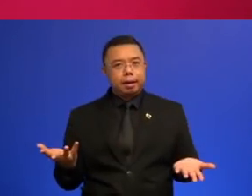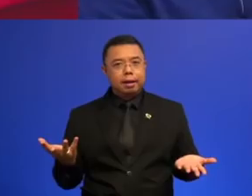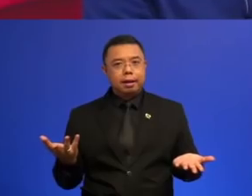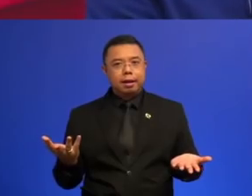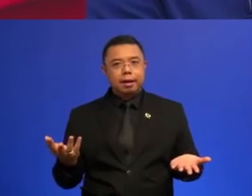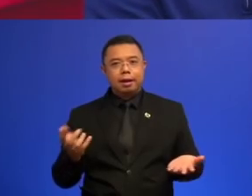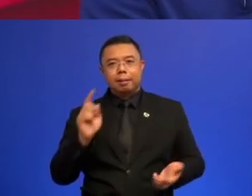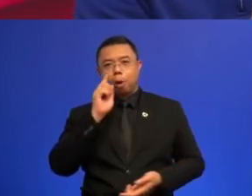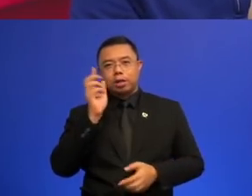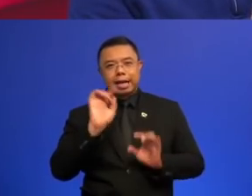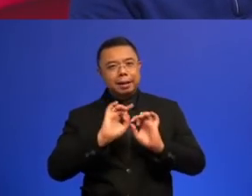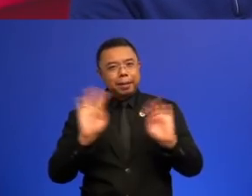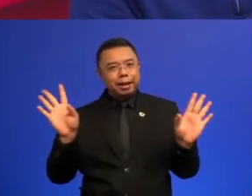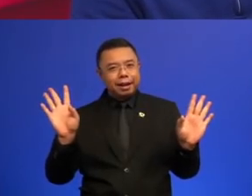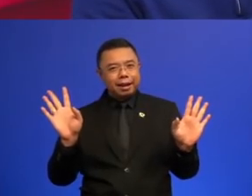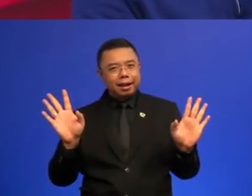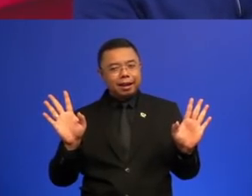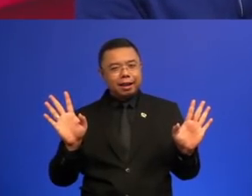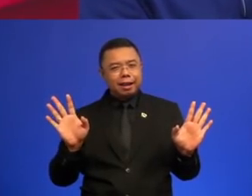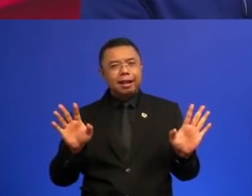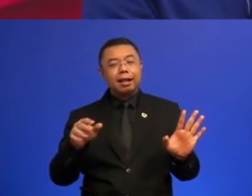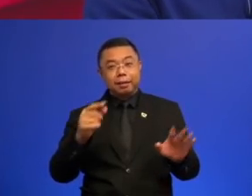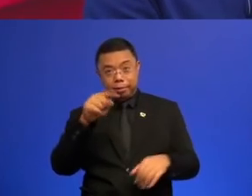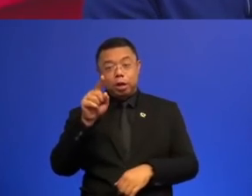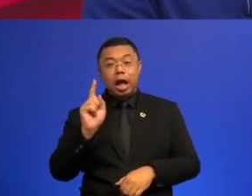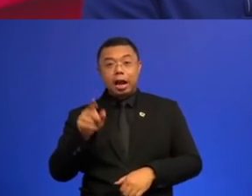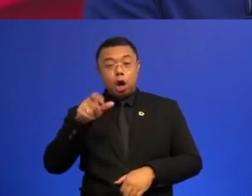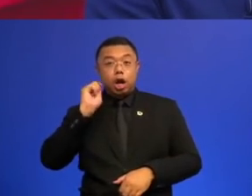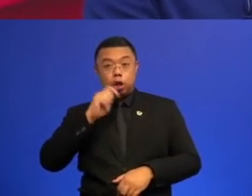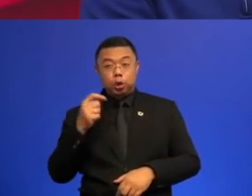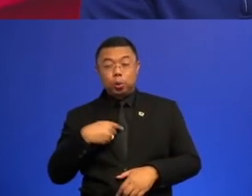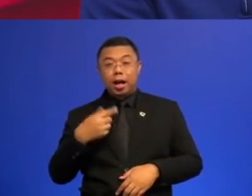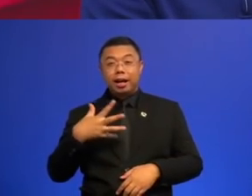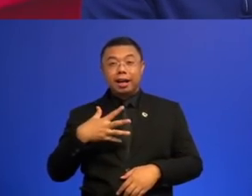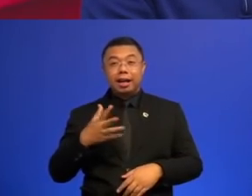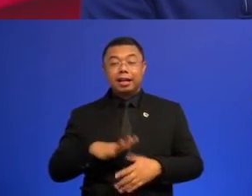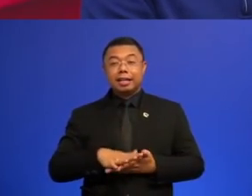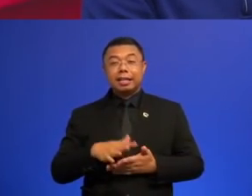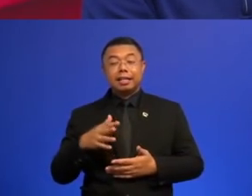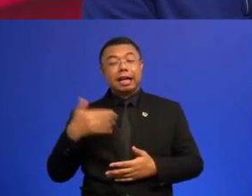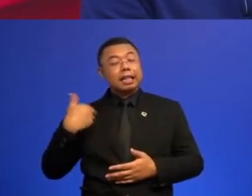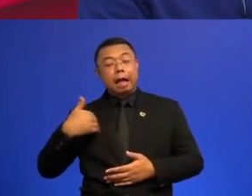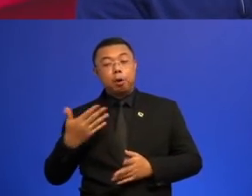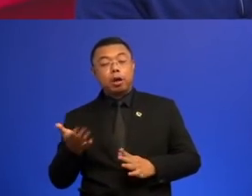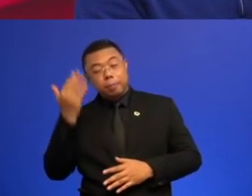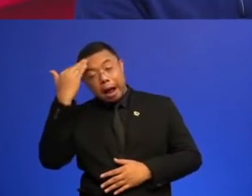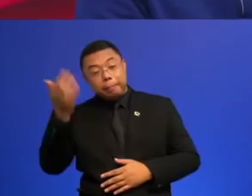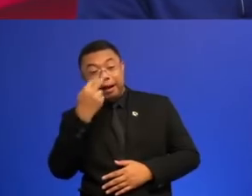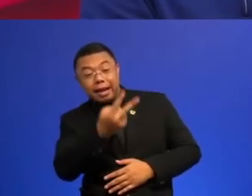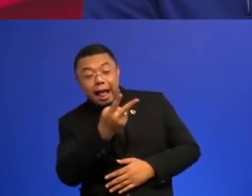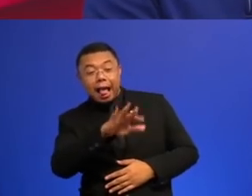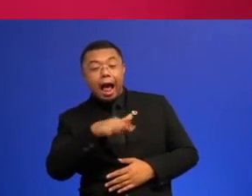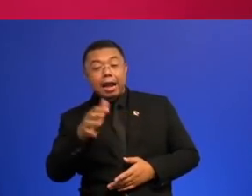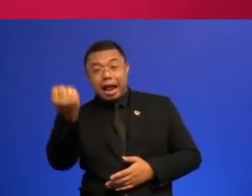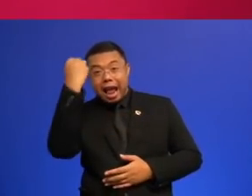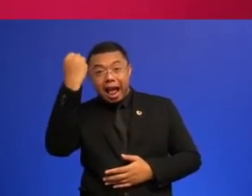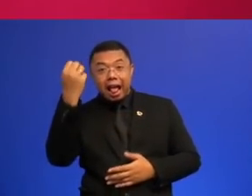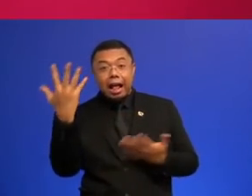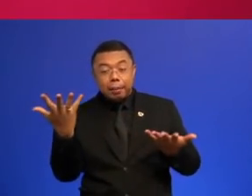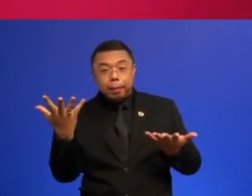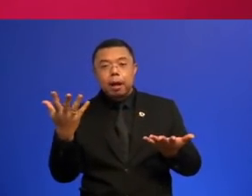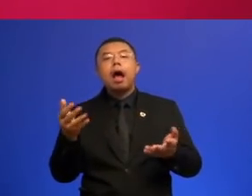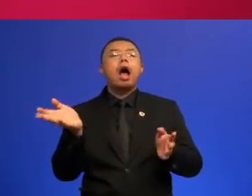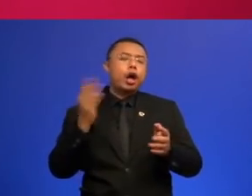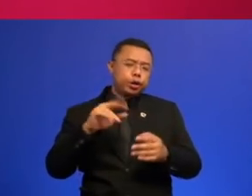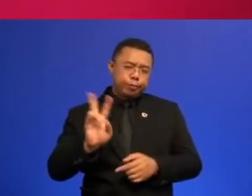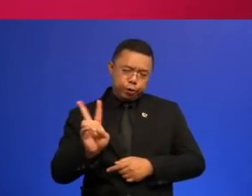Bosannya beda ya, Pak? Bosannya beda. Loh, betul gak ada orang tua yang bosan hidup karena anaknya nakal? Iya. Lebih baik yuk